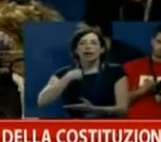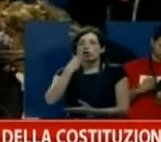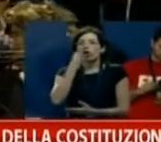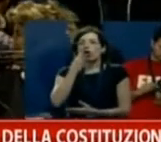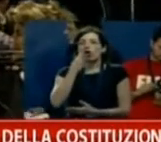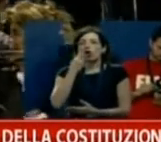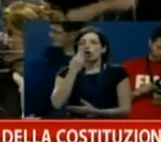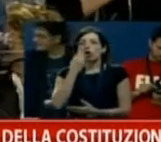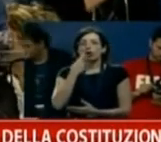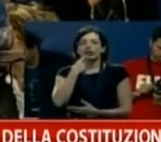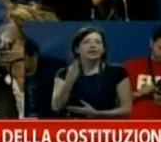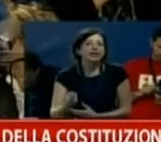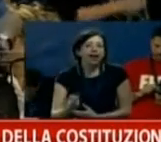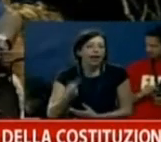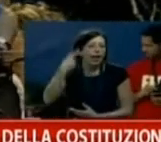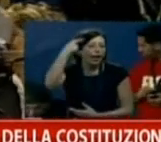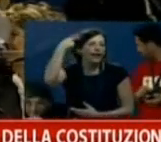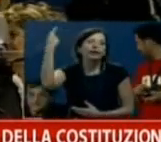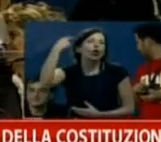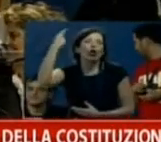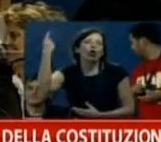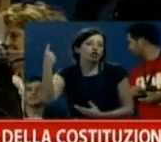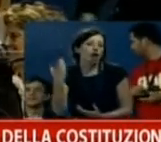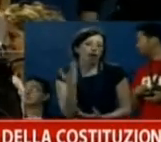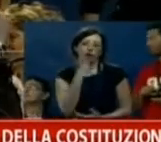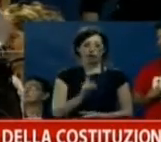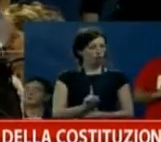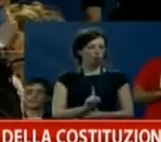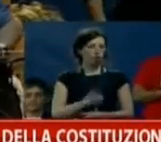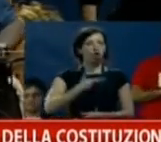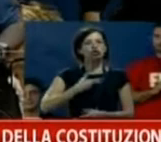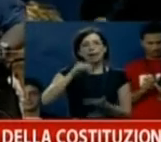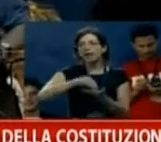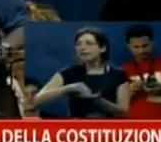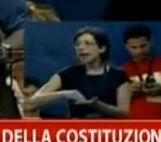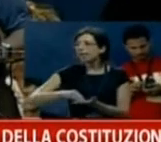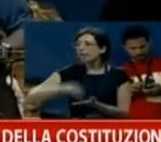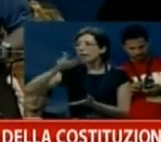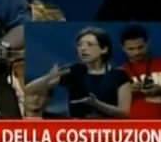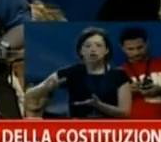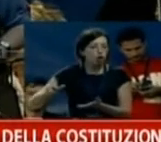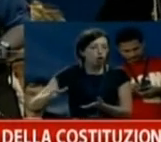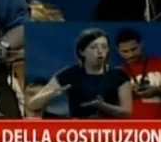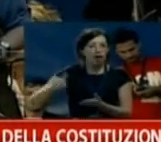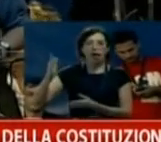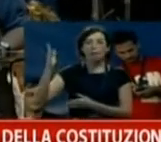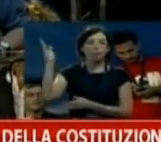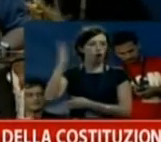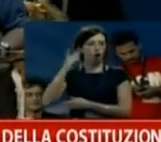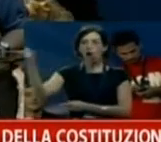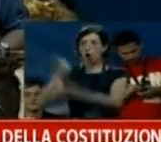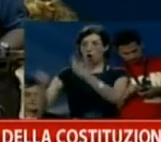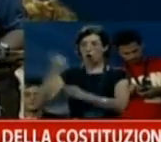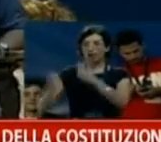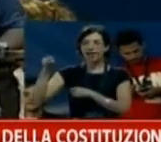lo faccio molto volentieri, qui ci sono persone che vengono da Bologna, insegnanti con i loro studenti. A Bologna è stato fatto